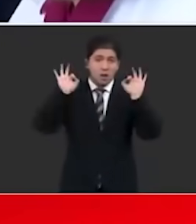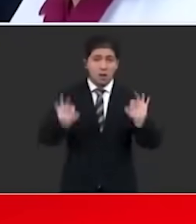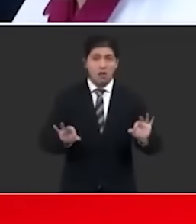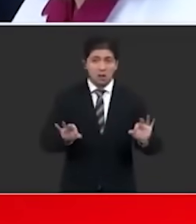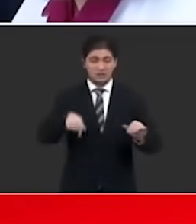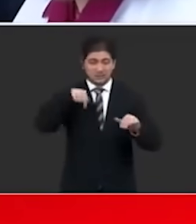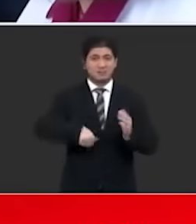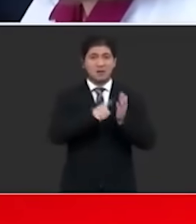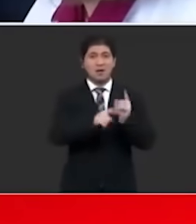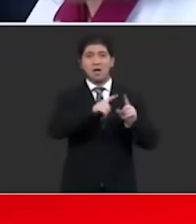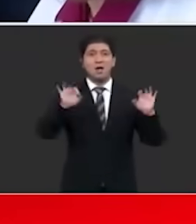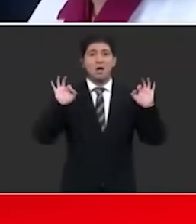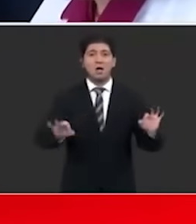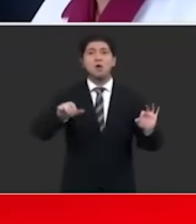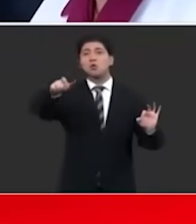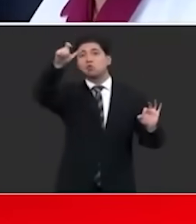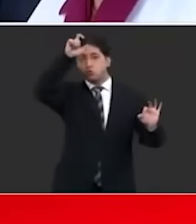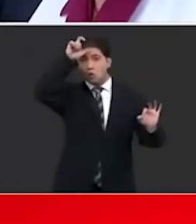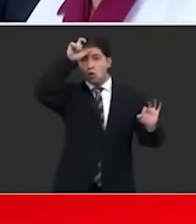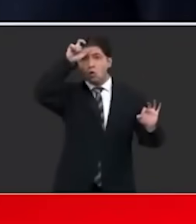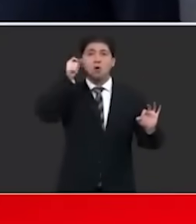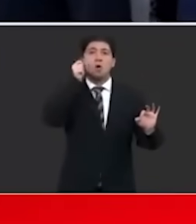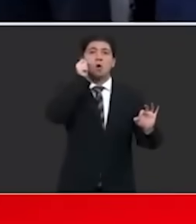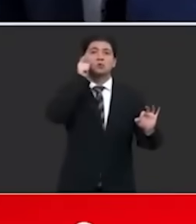de Türk özlenendir,